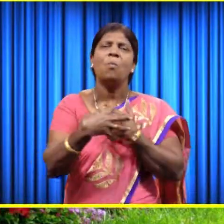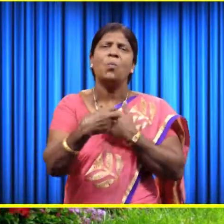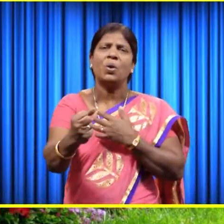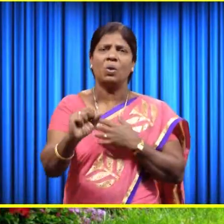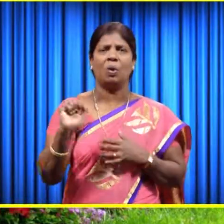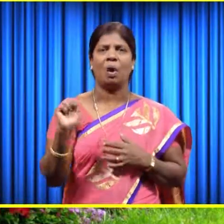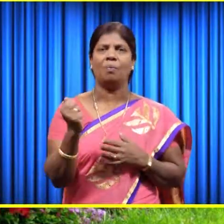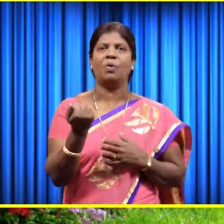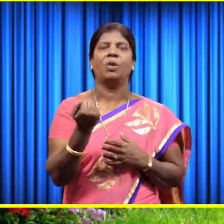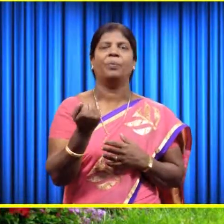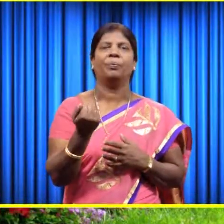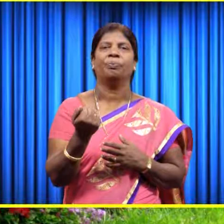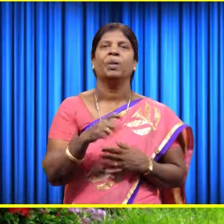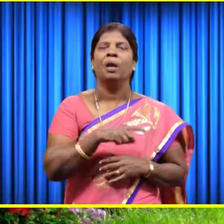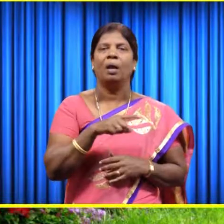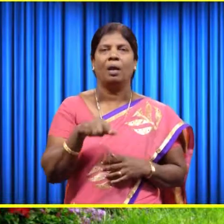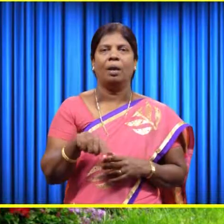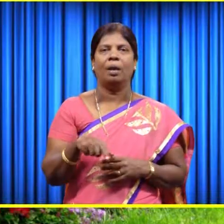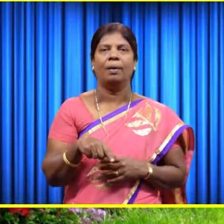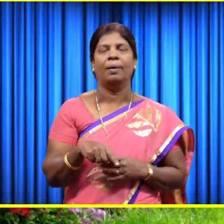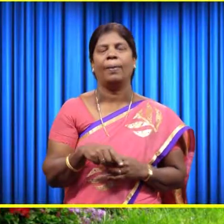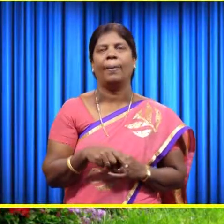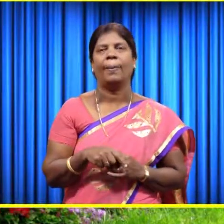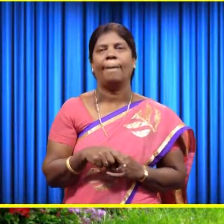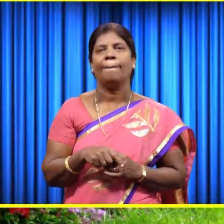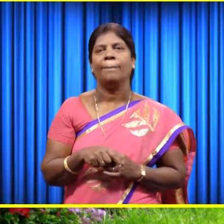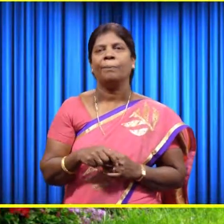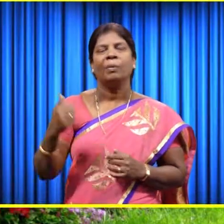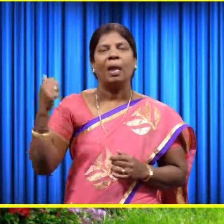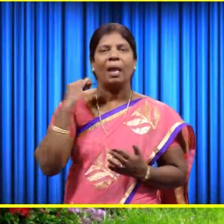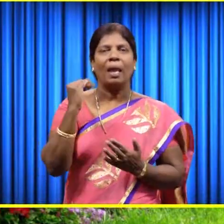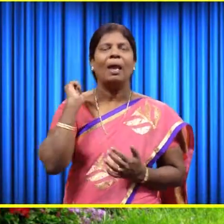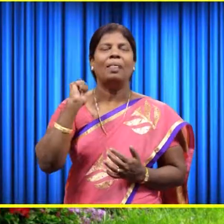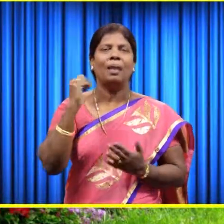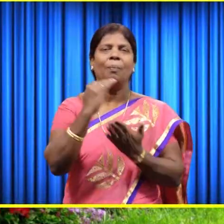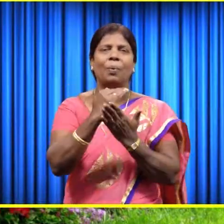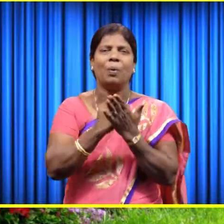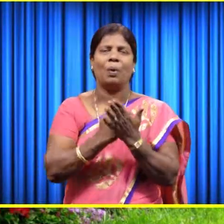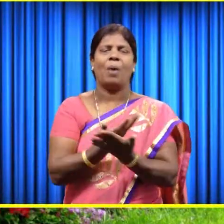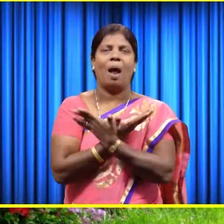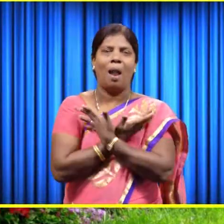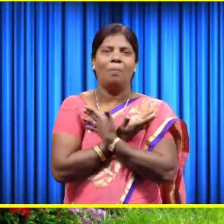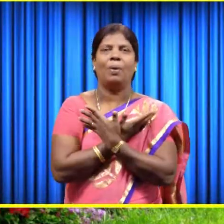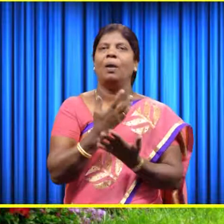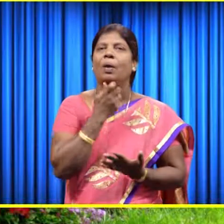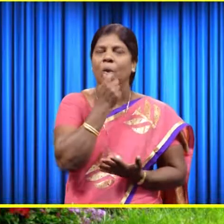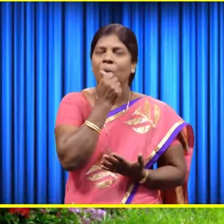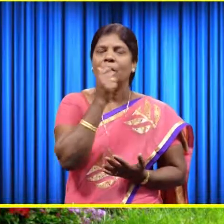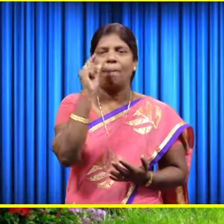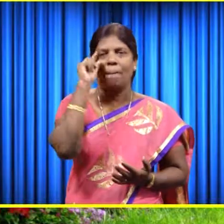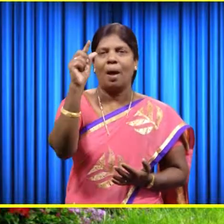கொள்ளக்கூடிய அளவிலே நாம் எடுத்துக்கொள்ள முடியும், எந்த விதங்களிலே இந்த அன்பை நாம் ருசிக்க